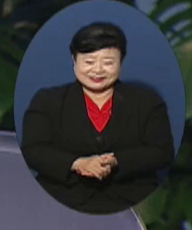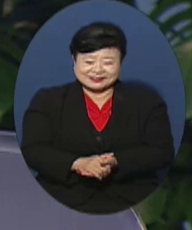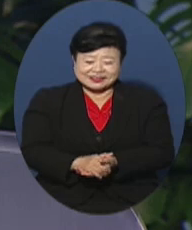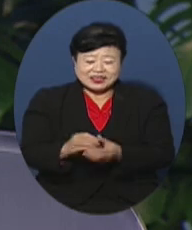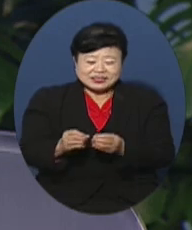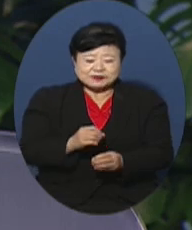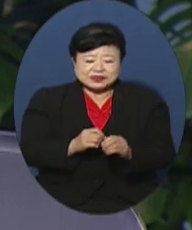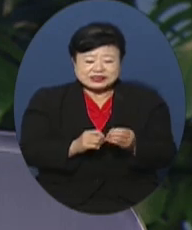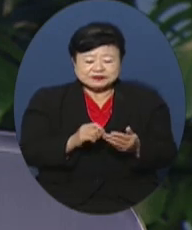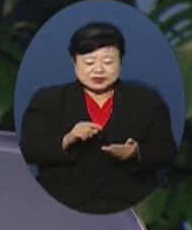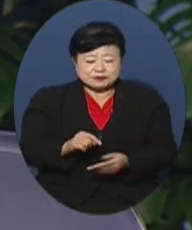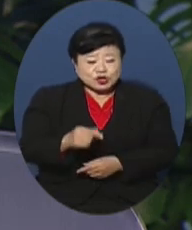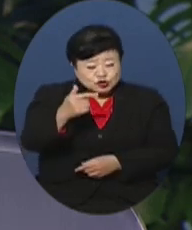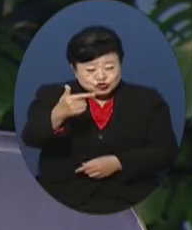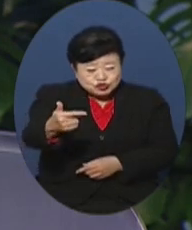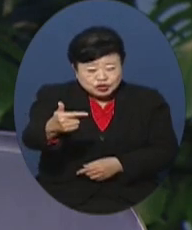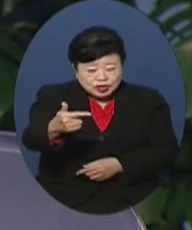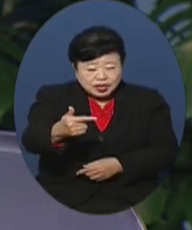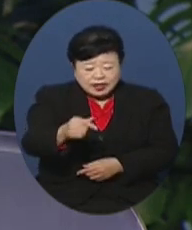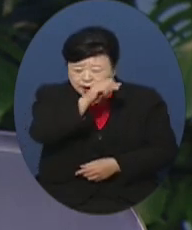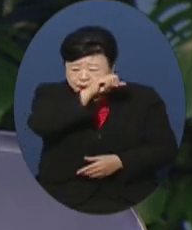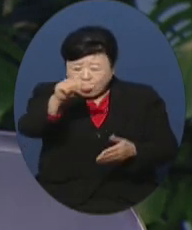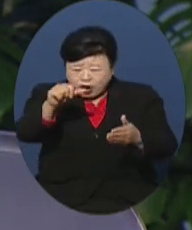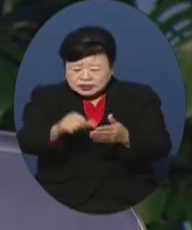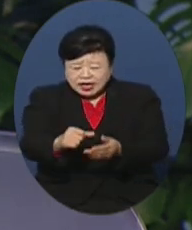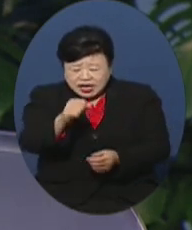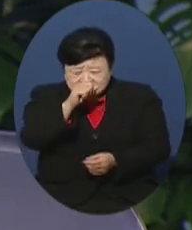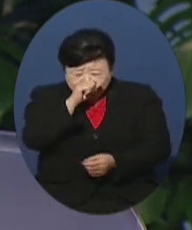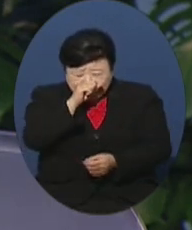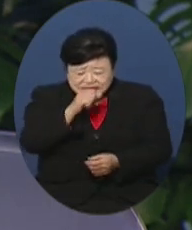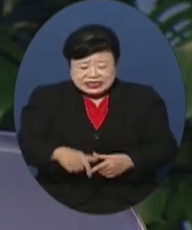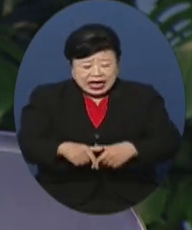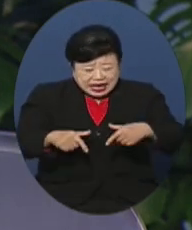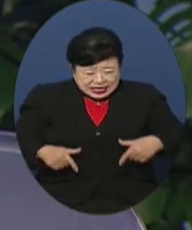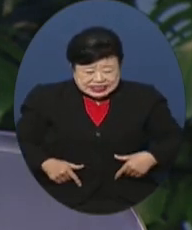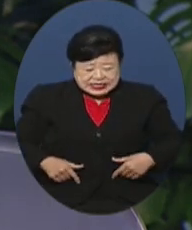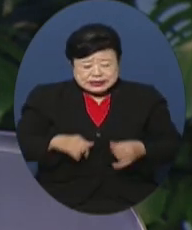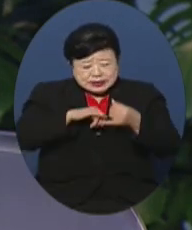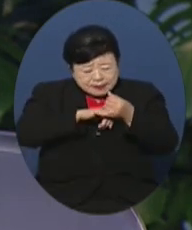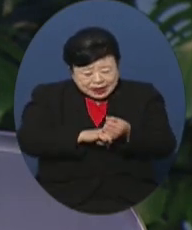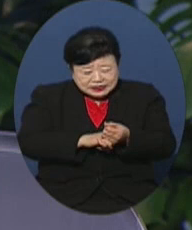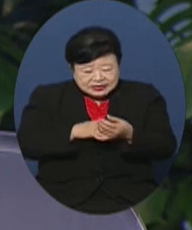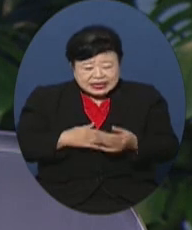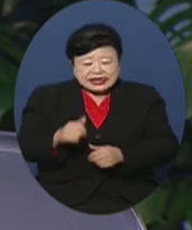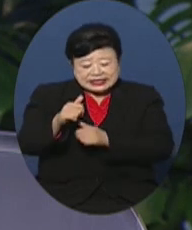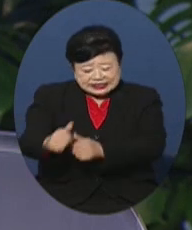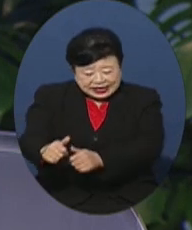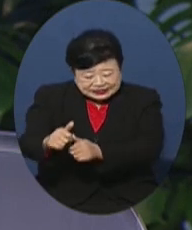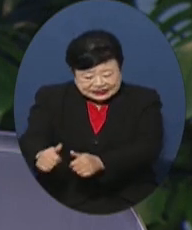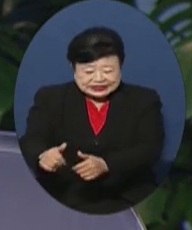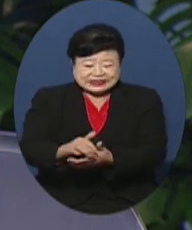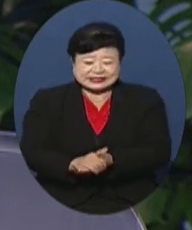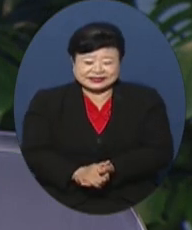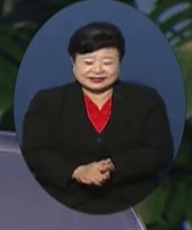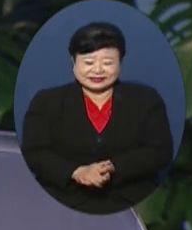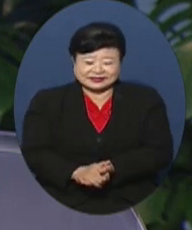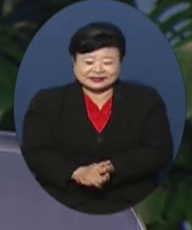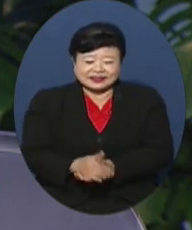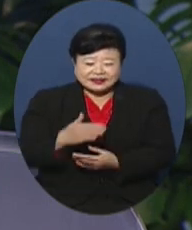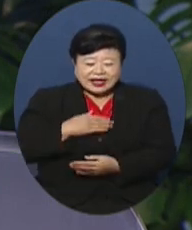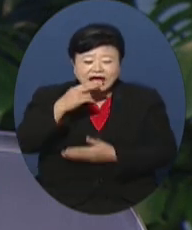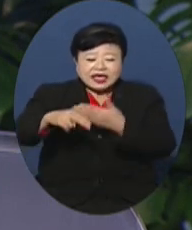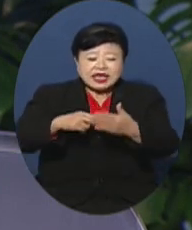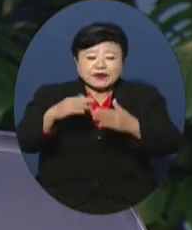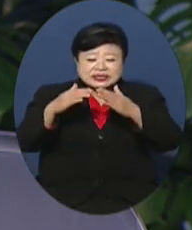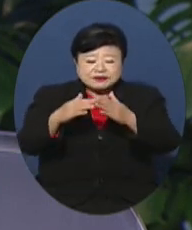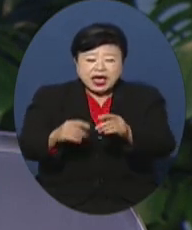시편 23편 6절에 내 평생에는 선하심과 인자하심이 반드시 나를 따르리니